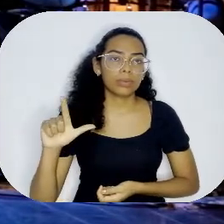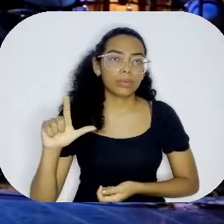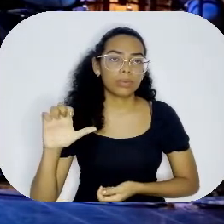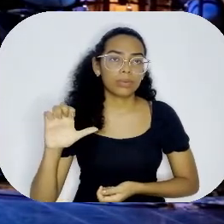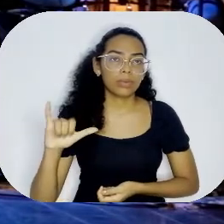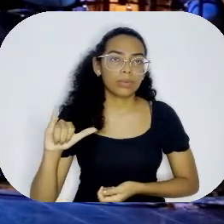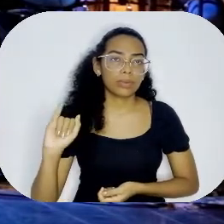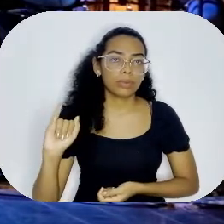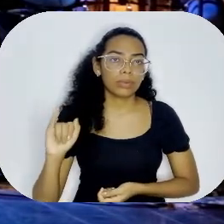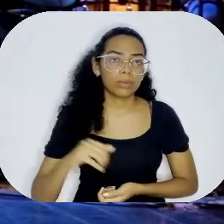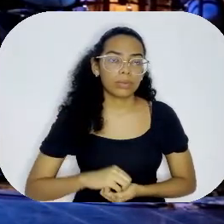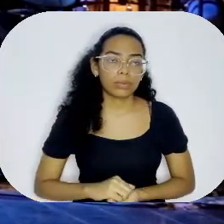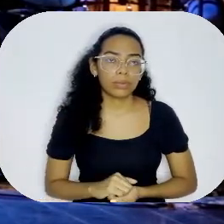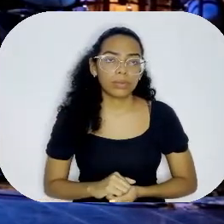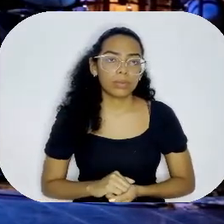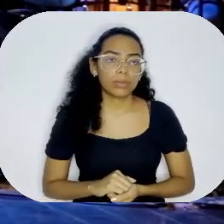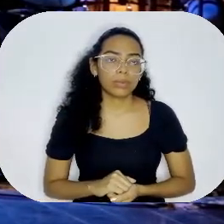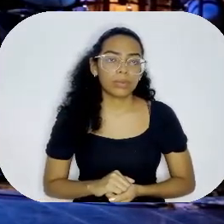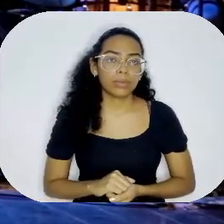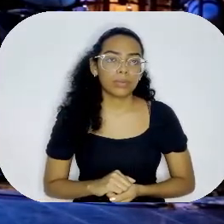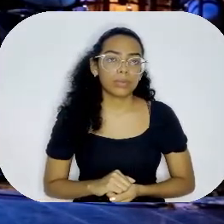Swahili. Entendo Swahili?